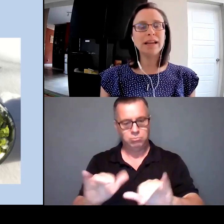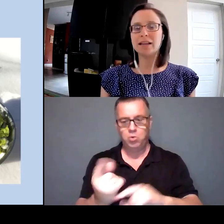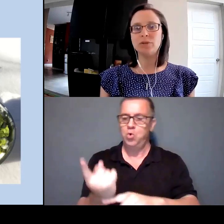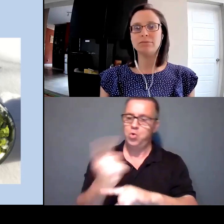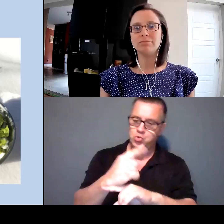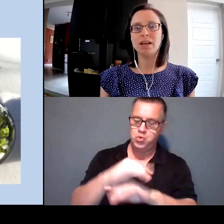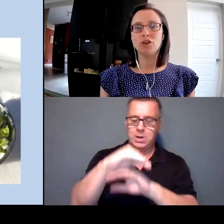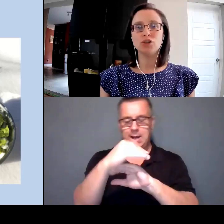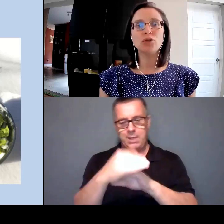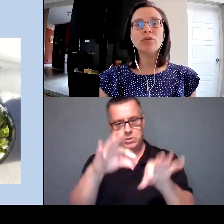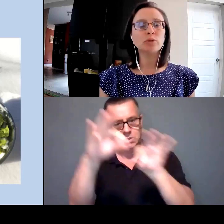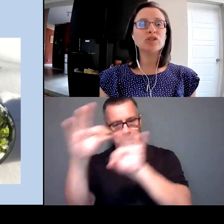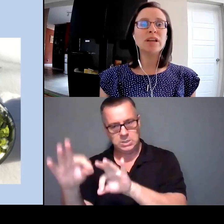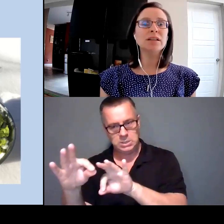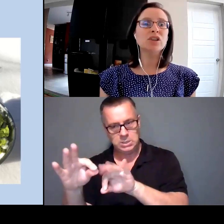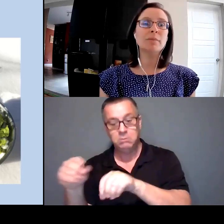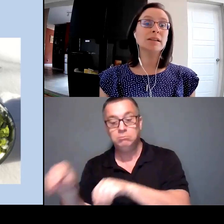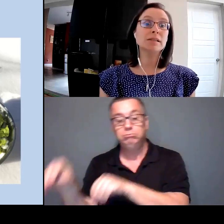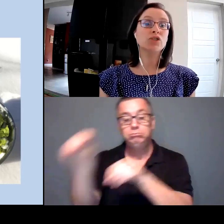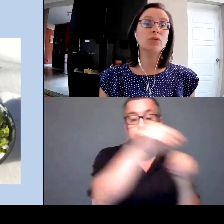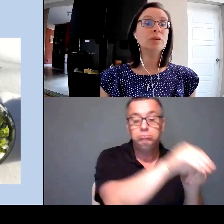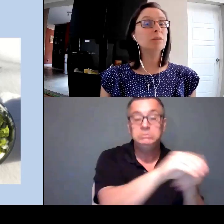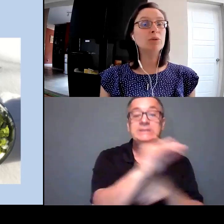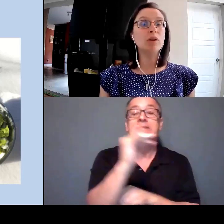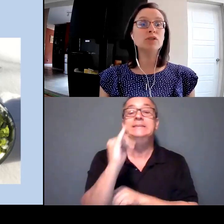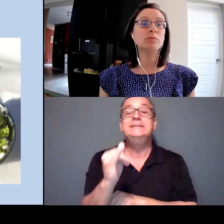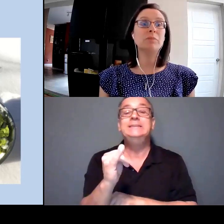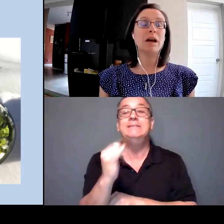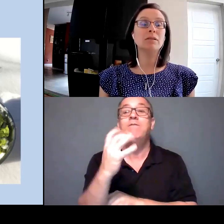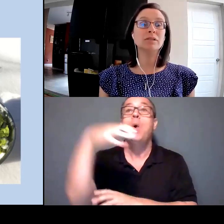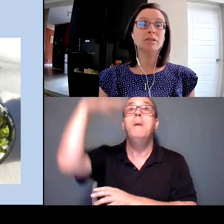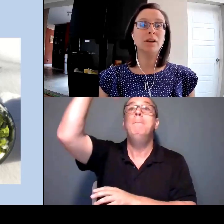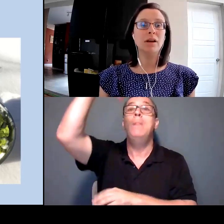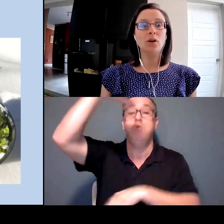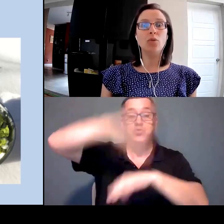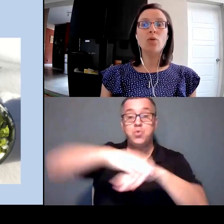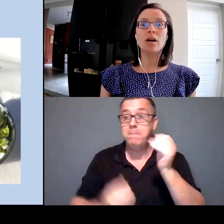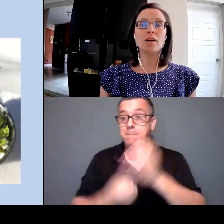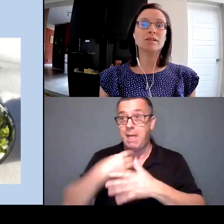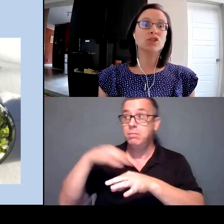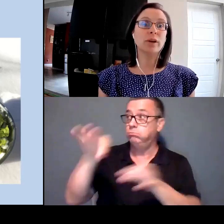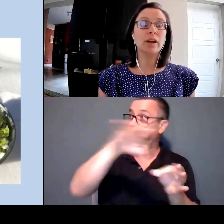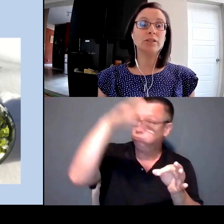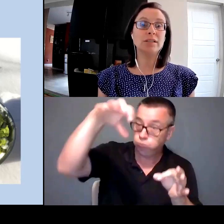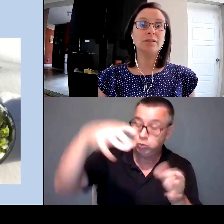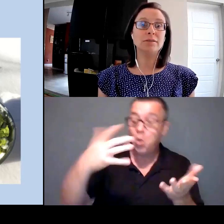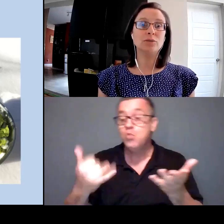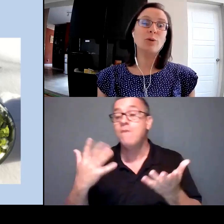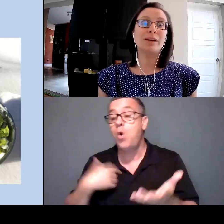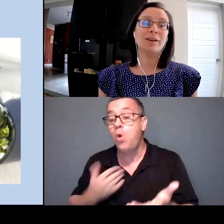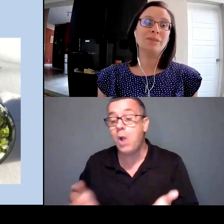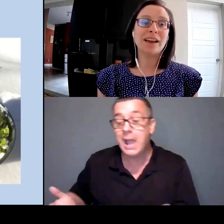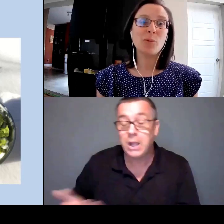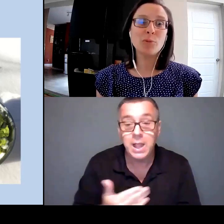jour et la nuit. J'ouvre mon tunnel seulement si je veux qu'il pleuve sur mes plantes ou encore si je veux récolter